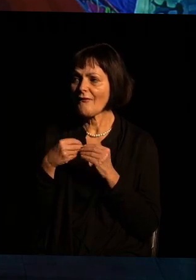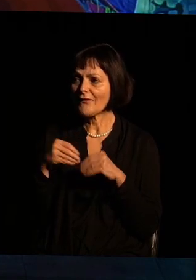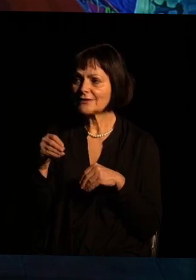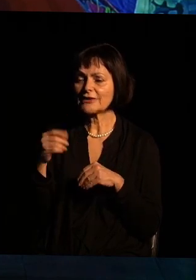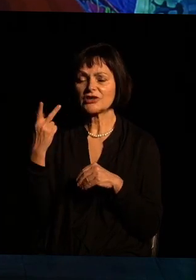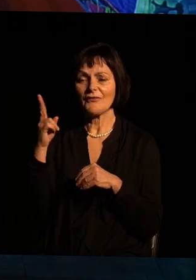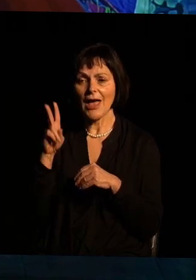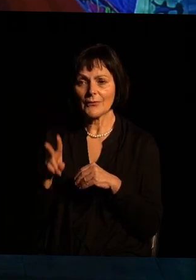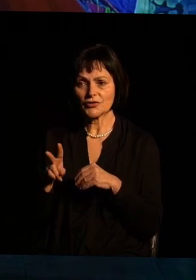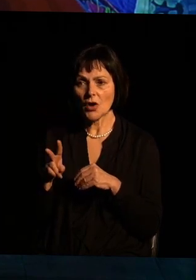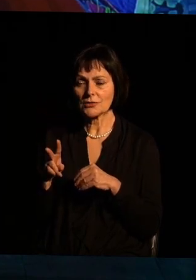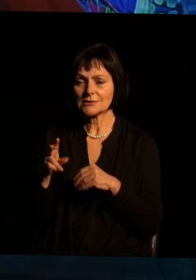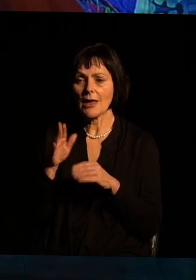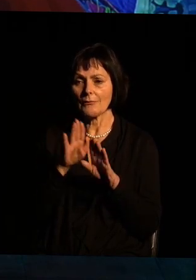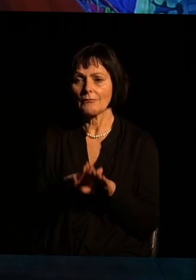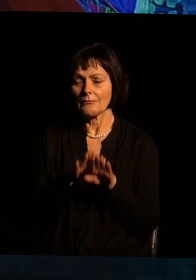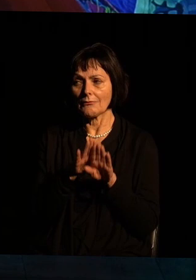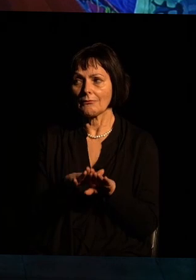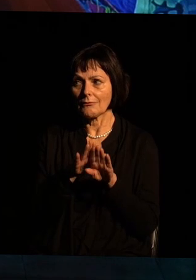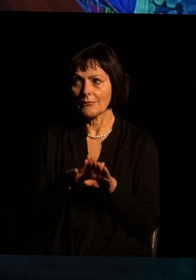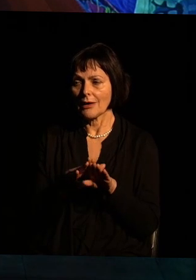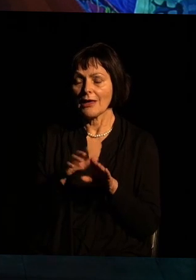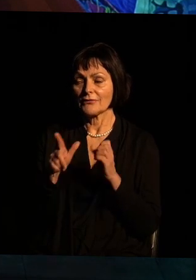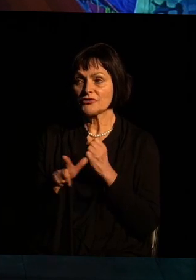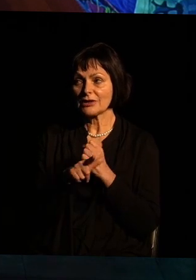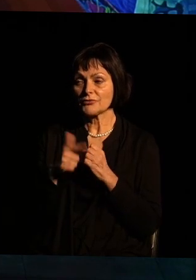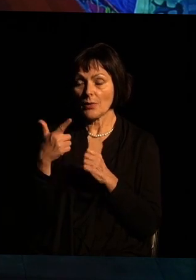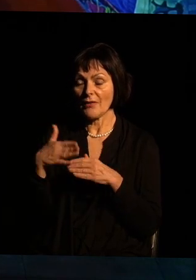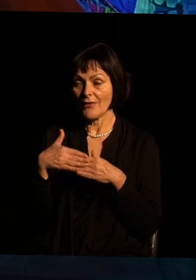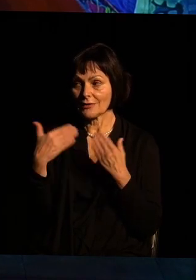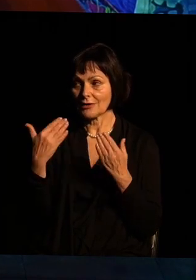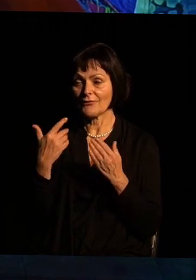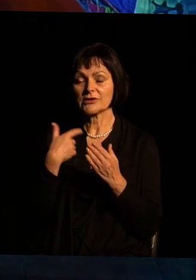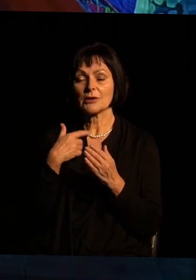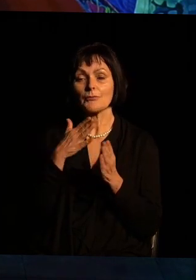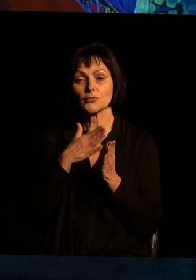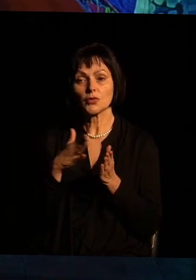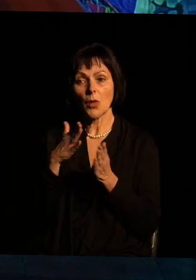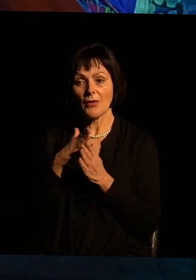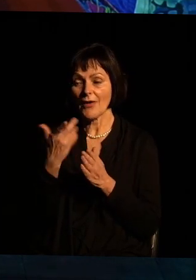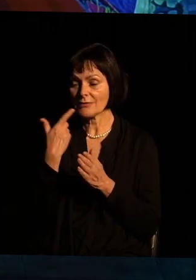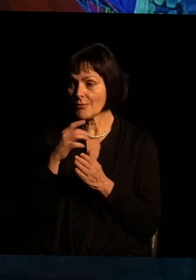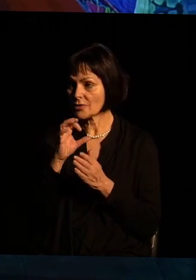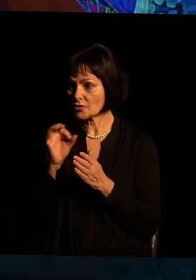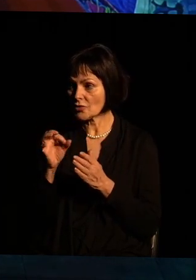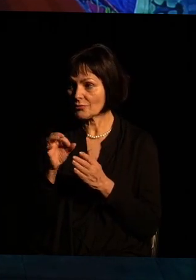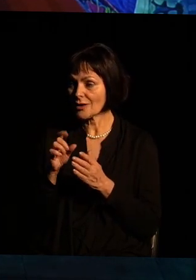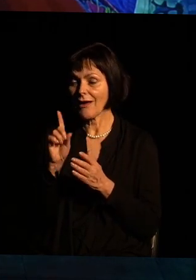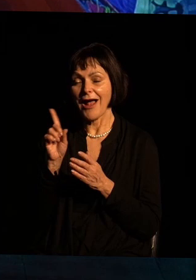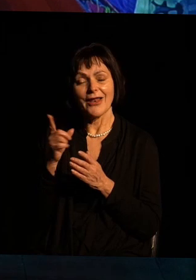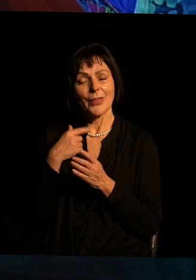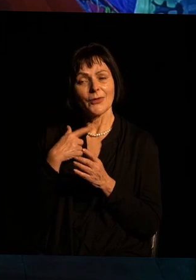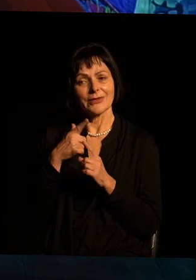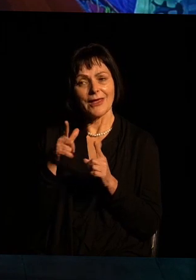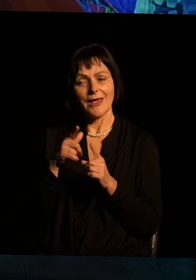niż 2 miesiące byliśmy w bazie, wtedy akurat te 72 dni, więc doskonale się, chociaż to tak nie jest,